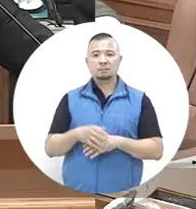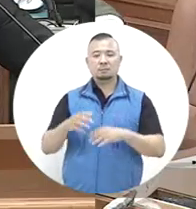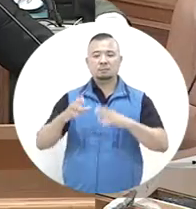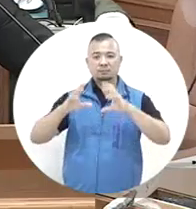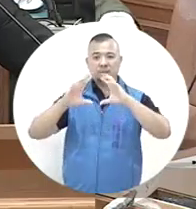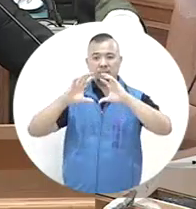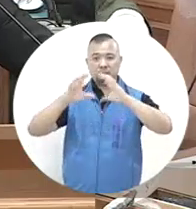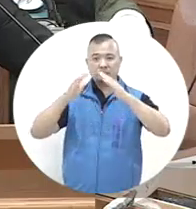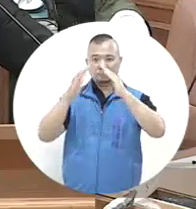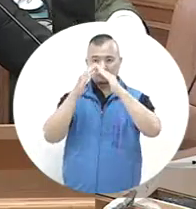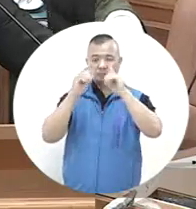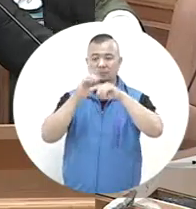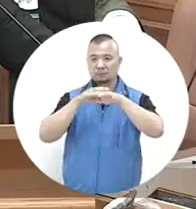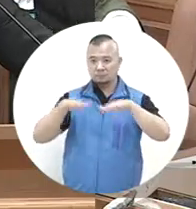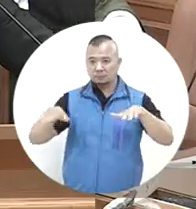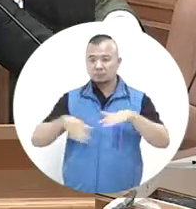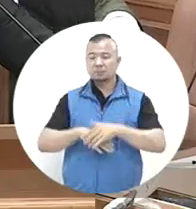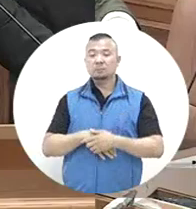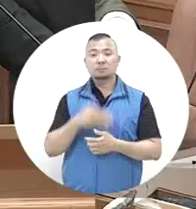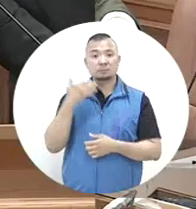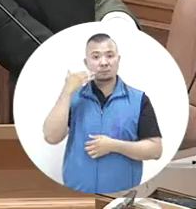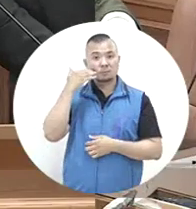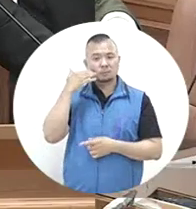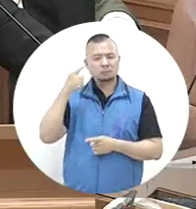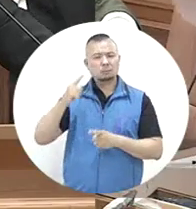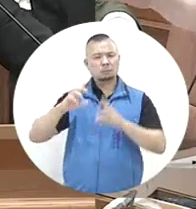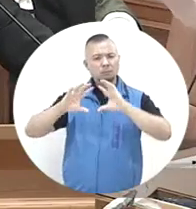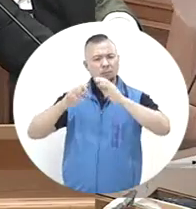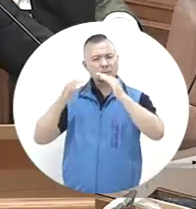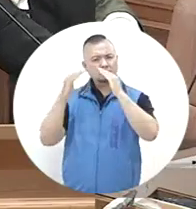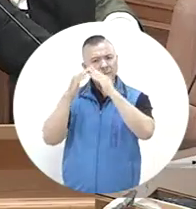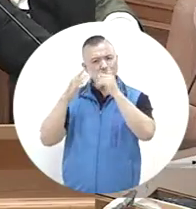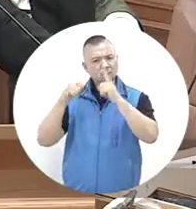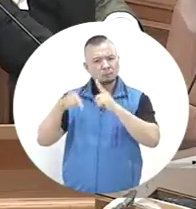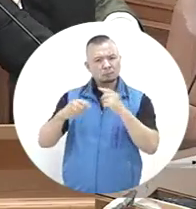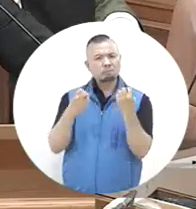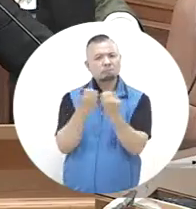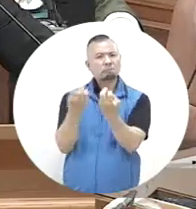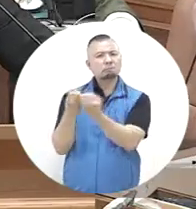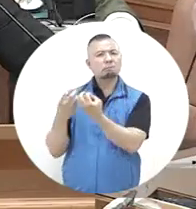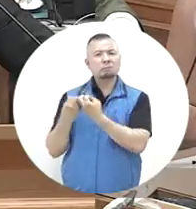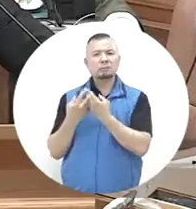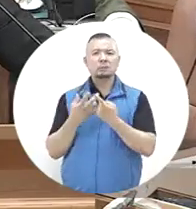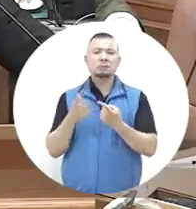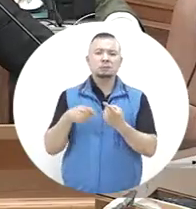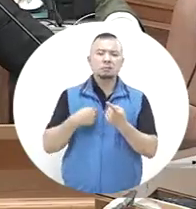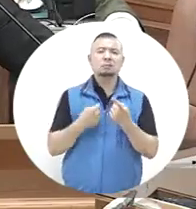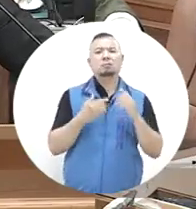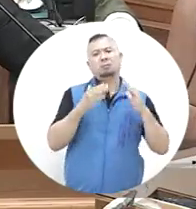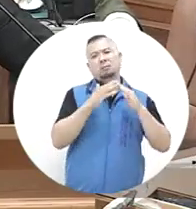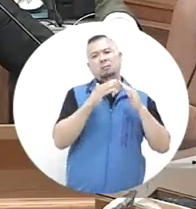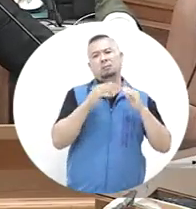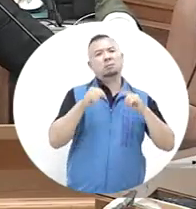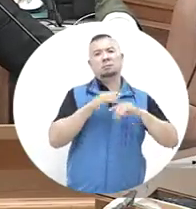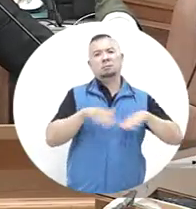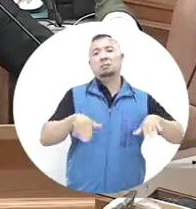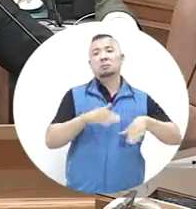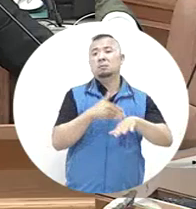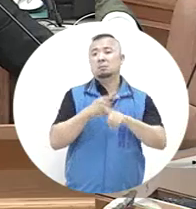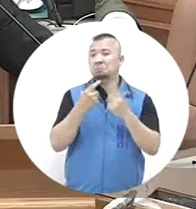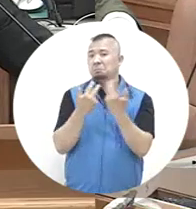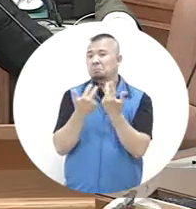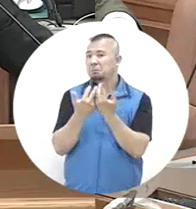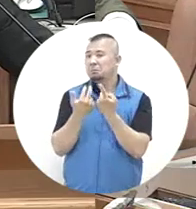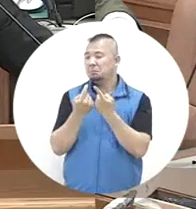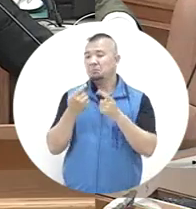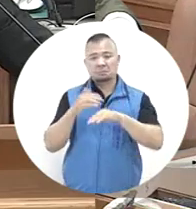啊、哦。如果说我们的国家不安全，主马被安定了，那行不行？马被安定，行不行呢？这个